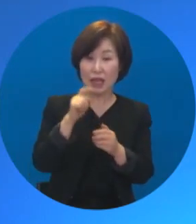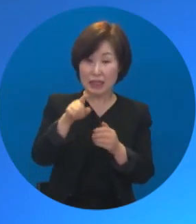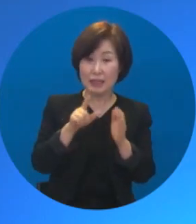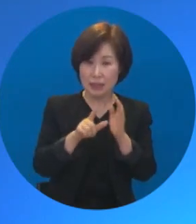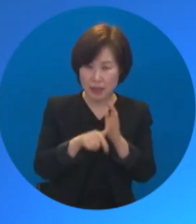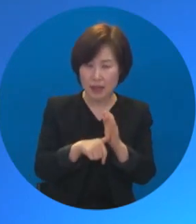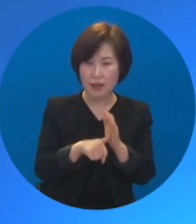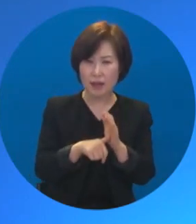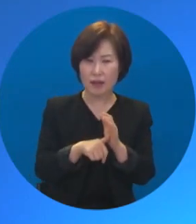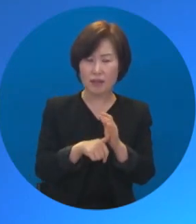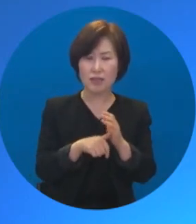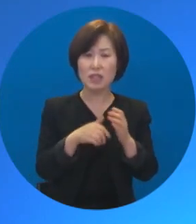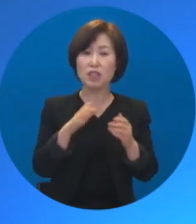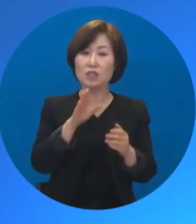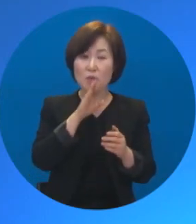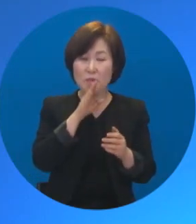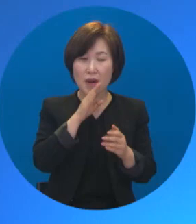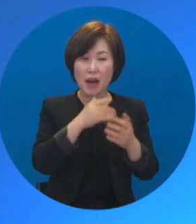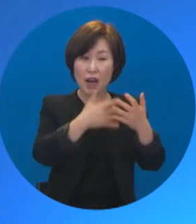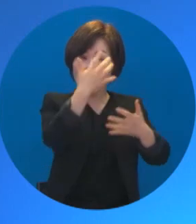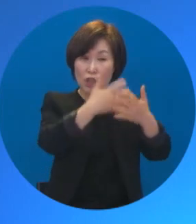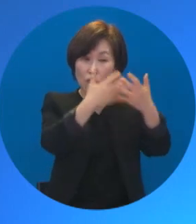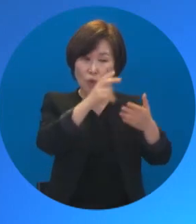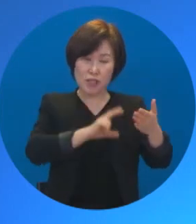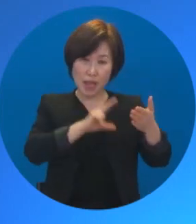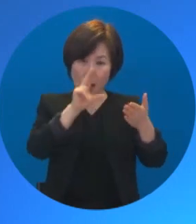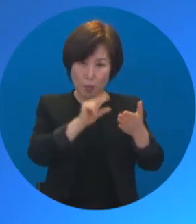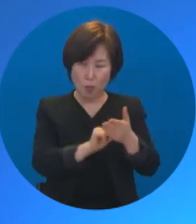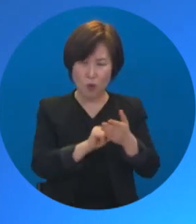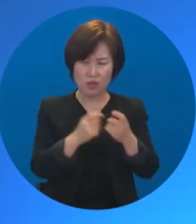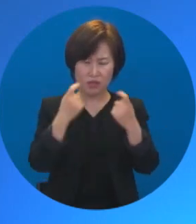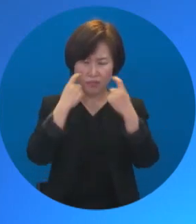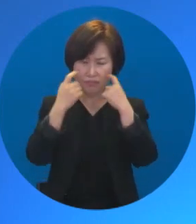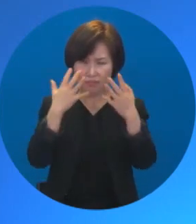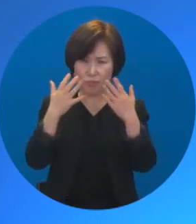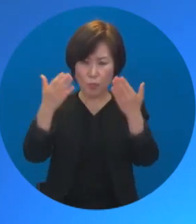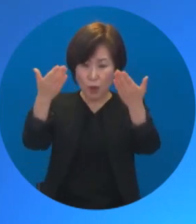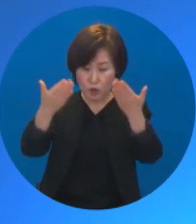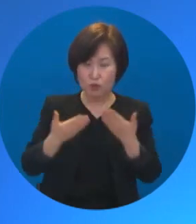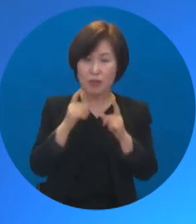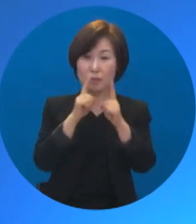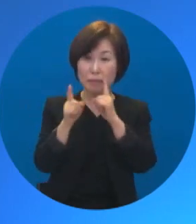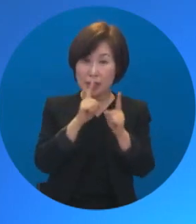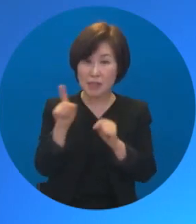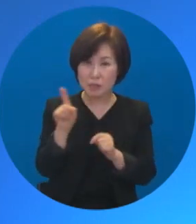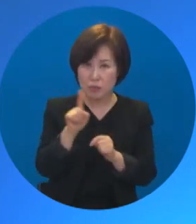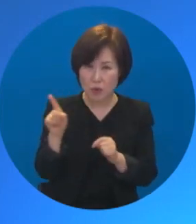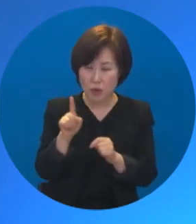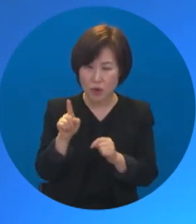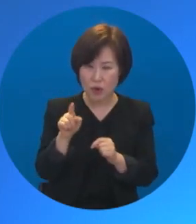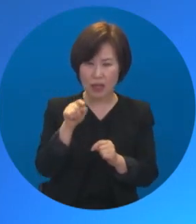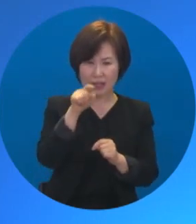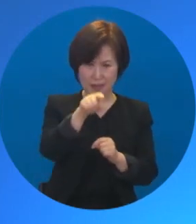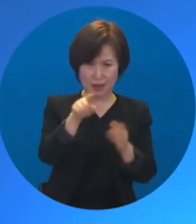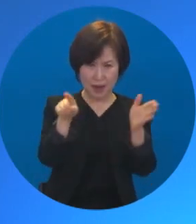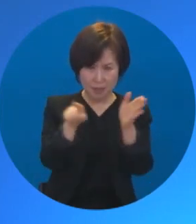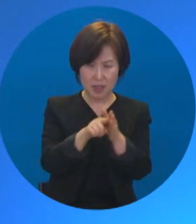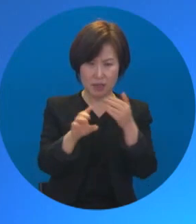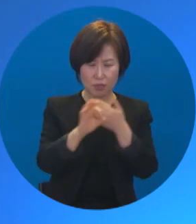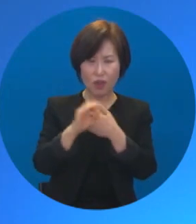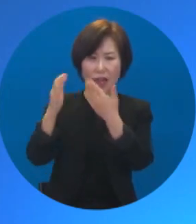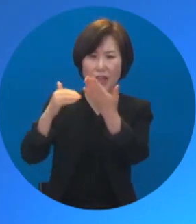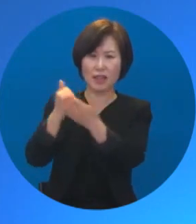영화의 제목 타이틀인 것처럼 주셨던 말씀이 있는데 그 말씀이 바로 네가 믿으면